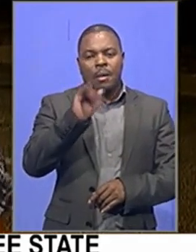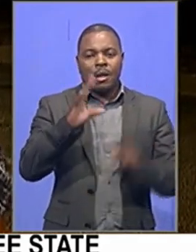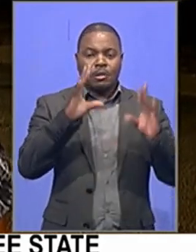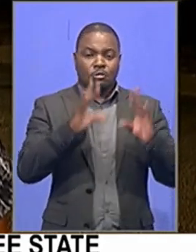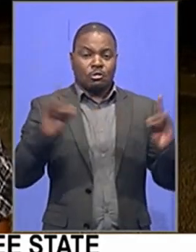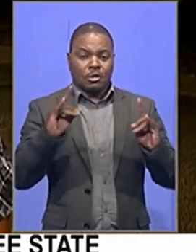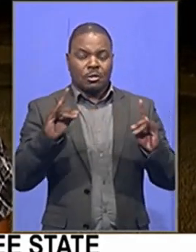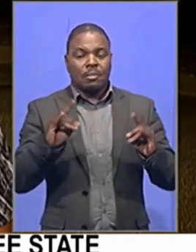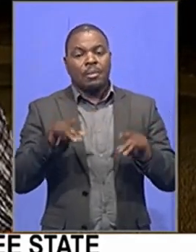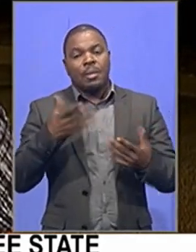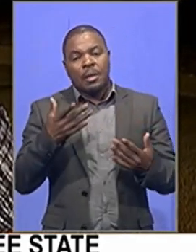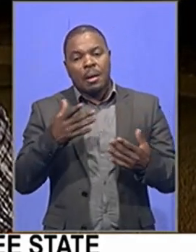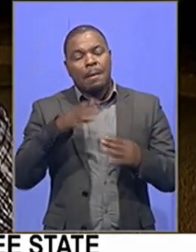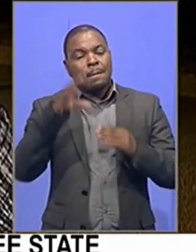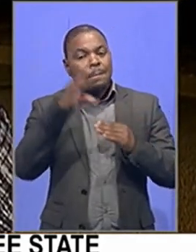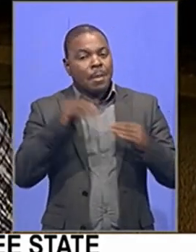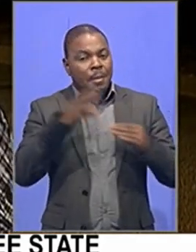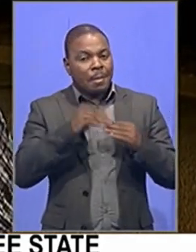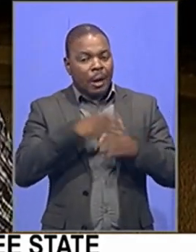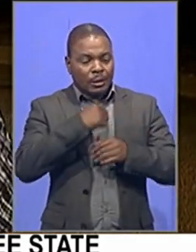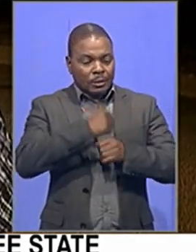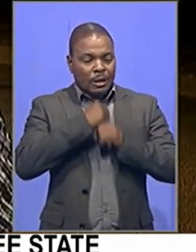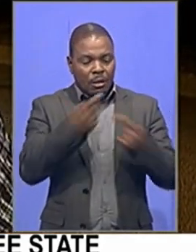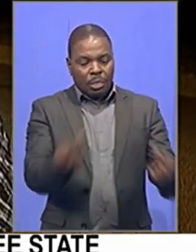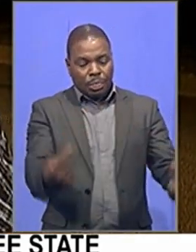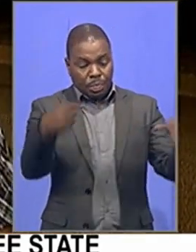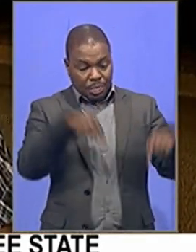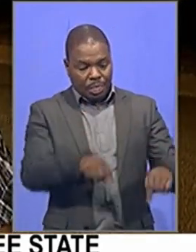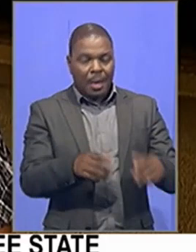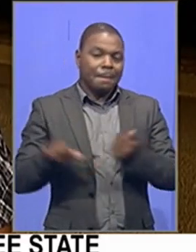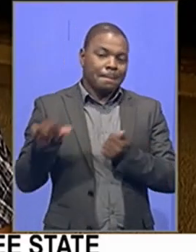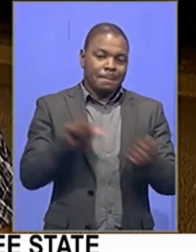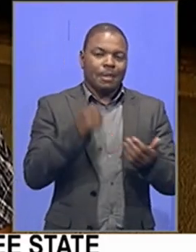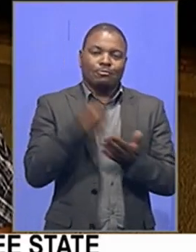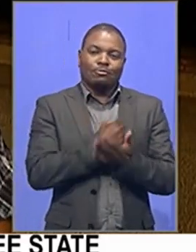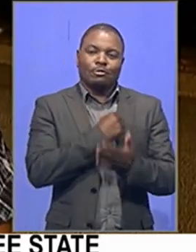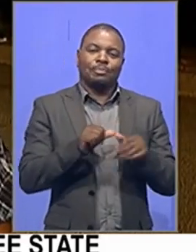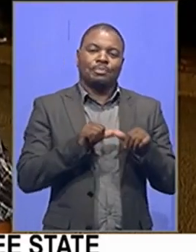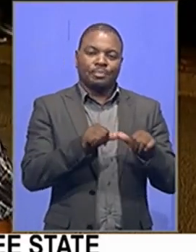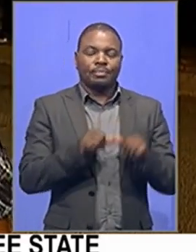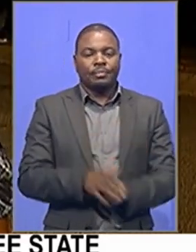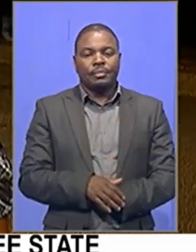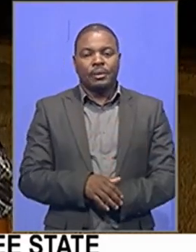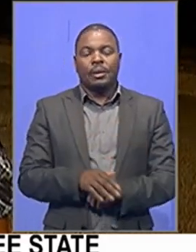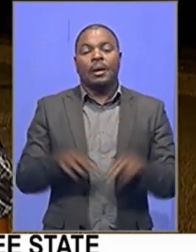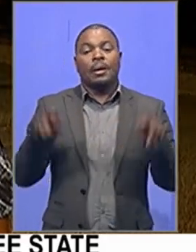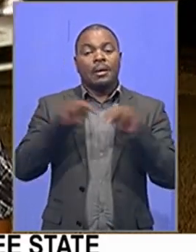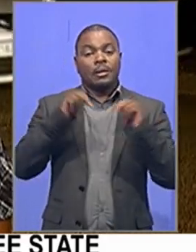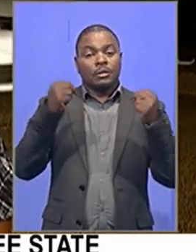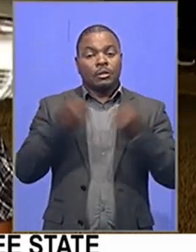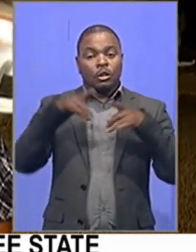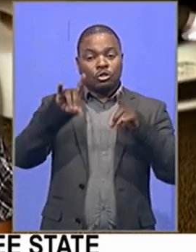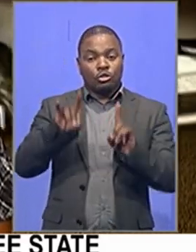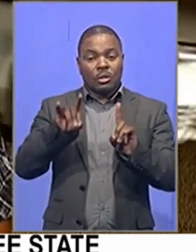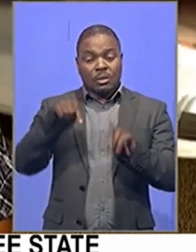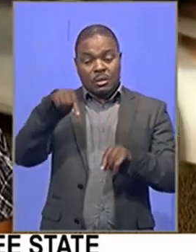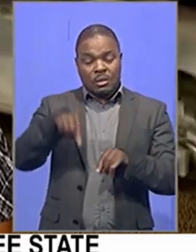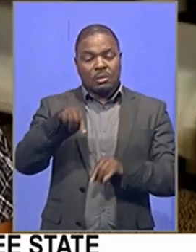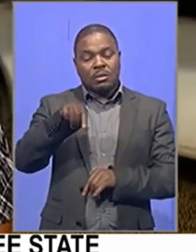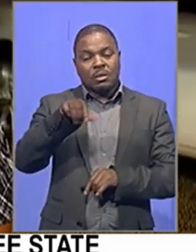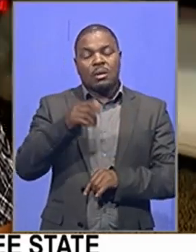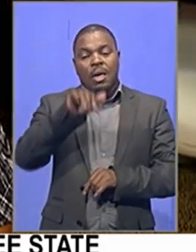mo barumuwa ba kgutletseng mona ho tlo ingodisa mme tebello ke hore modulasetulo wa naha wa ANC Gwede Mantashe